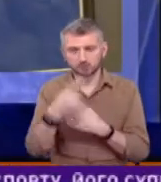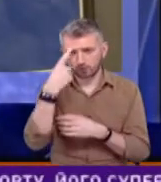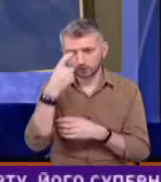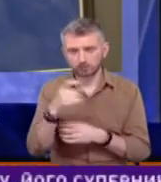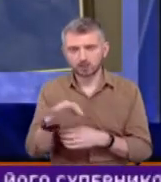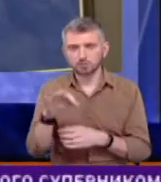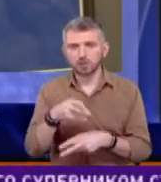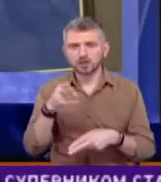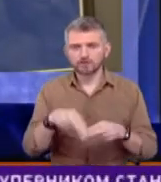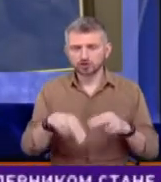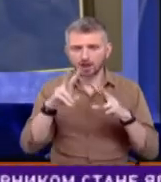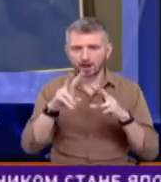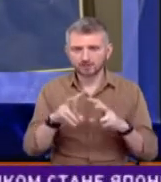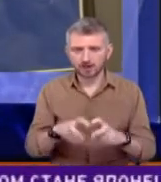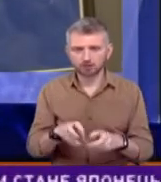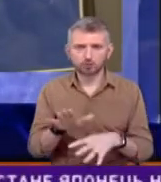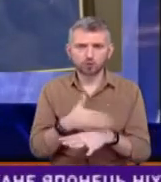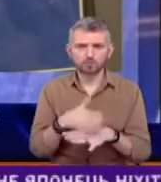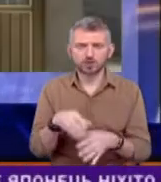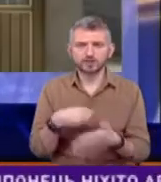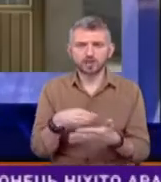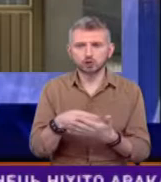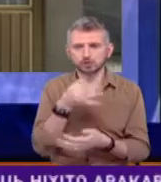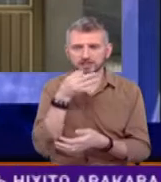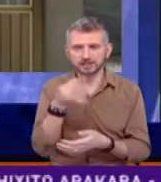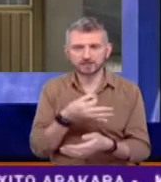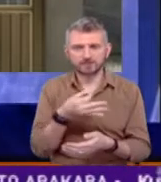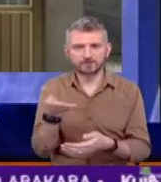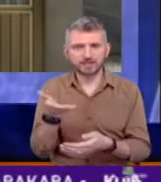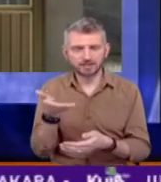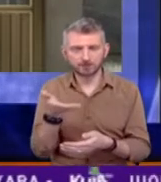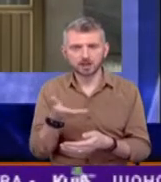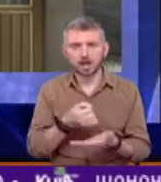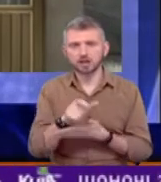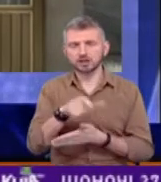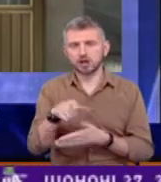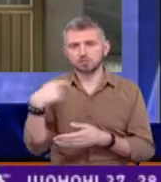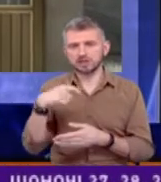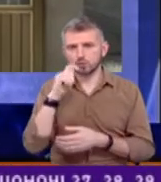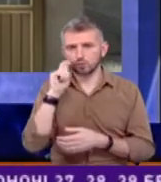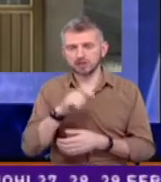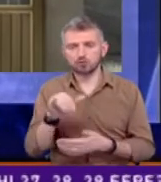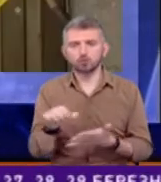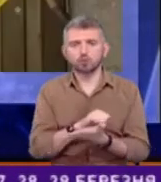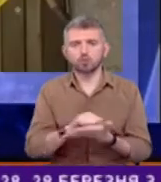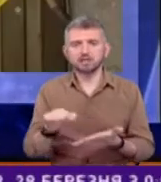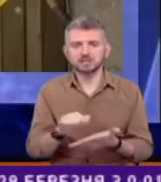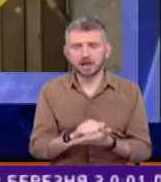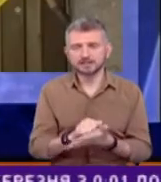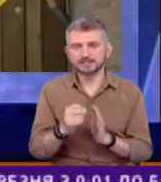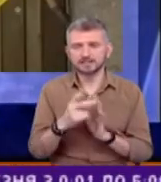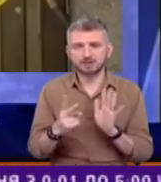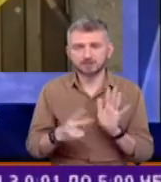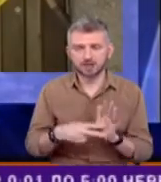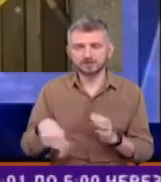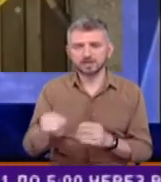повідомило про завершення аналізу проміжних фінансових звітів кандидатів у президенти України. У документації